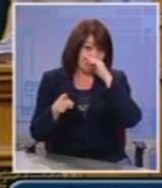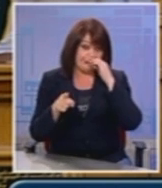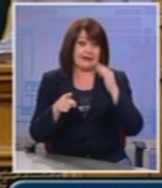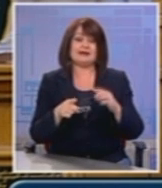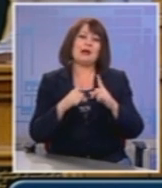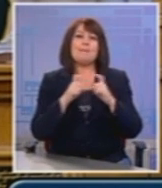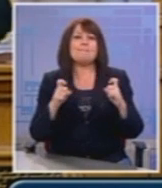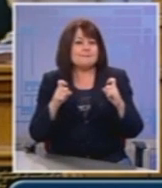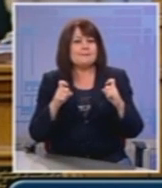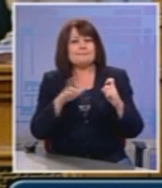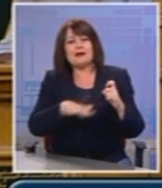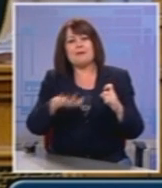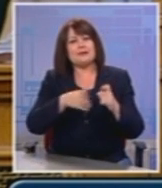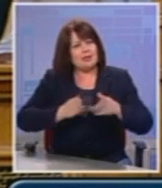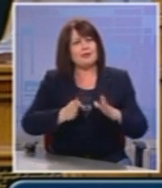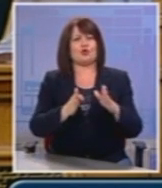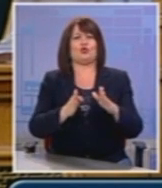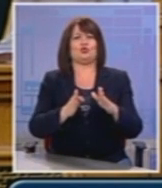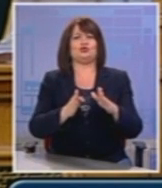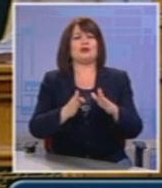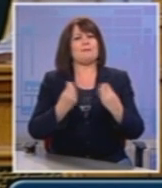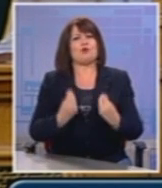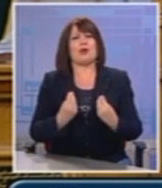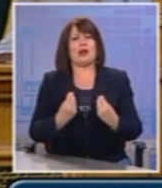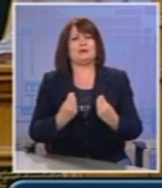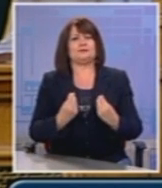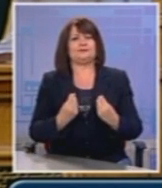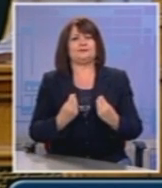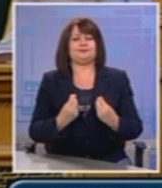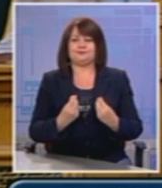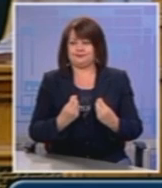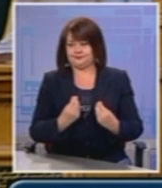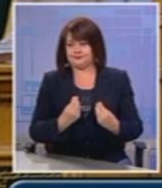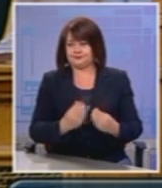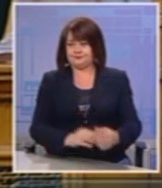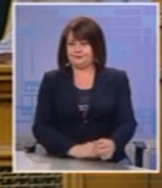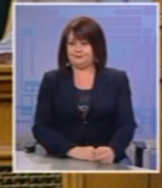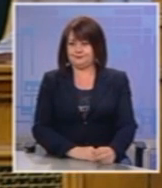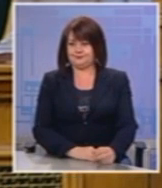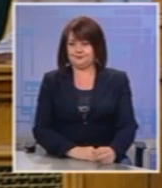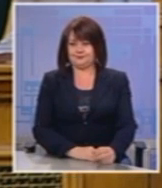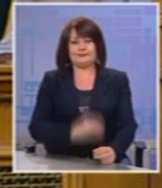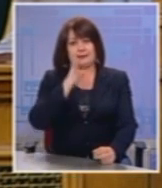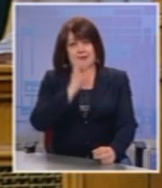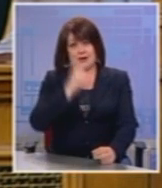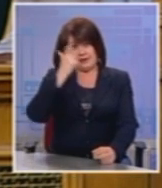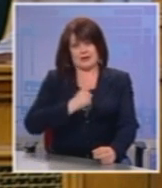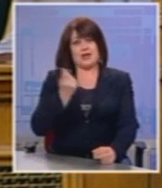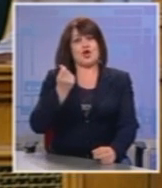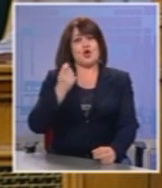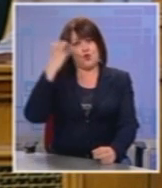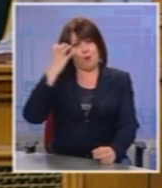πράγματα θα προχωρούσαν θα έβαιναν πολύ καλύτερα πράγματι εγώ δεν είμαι